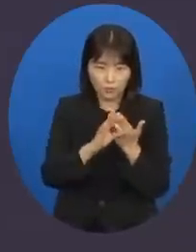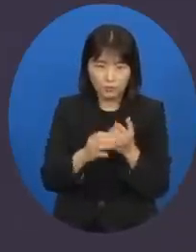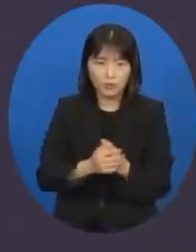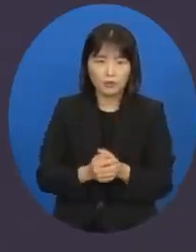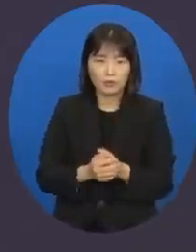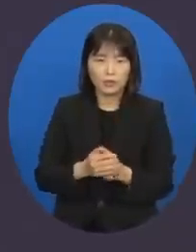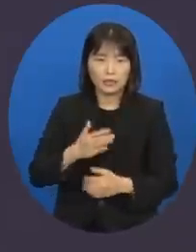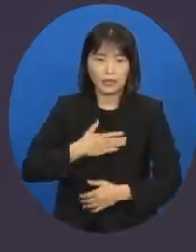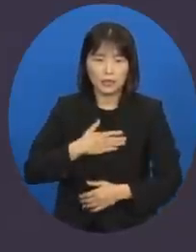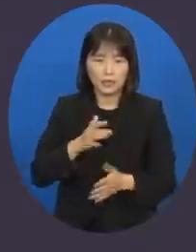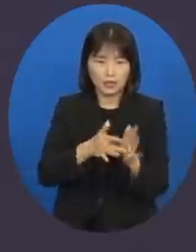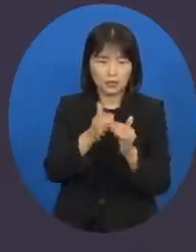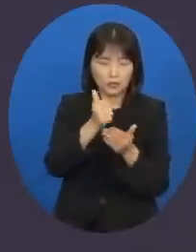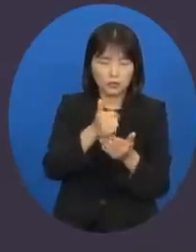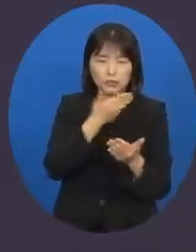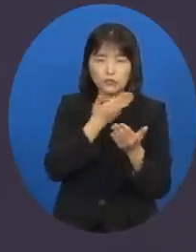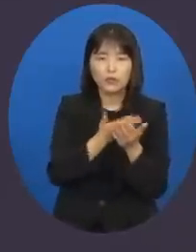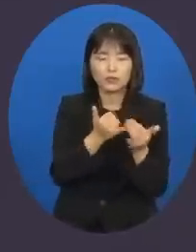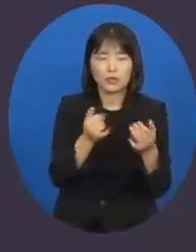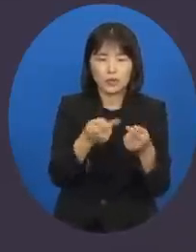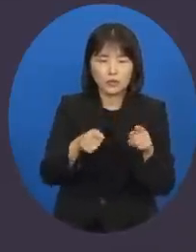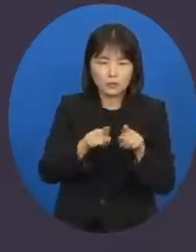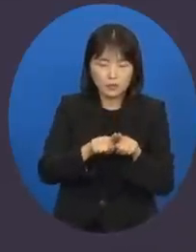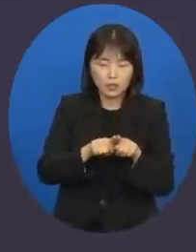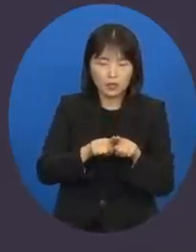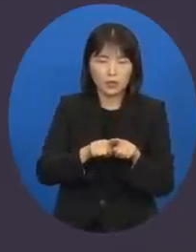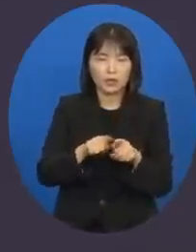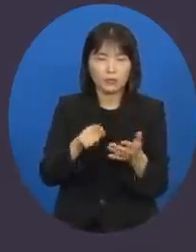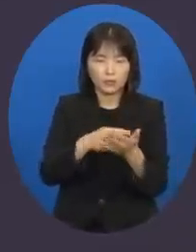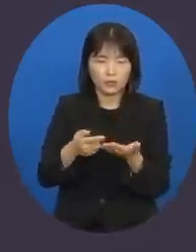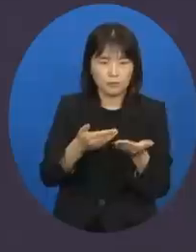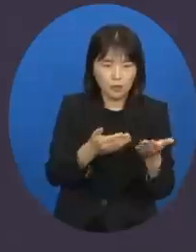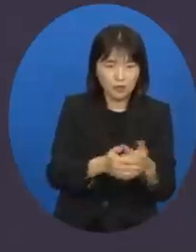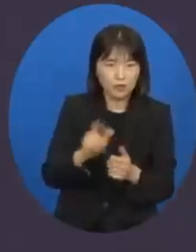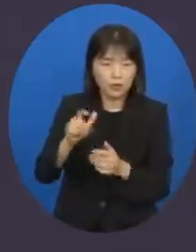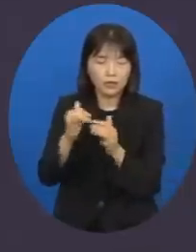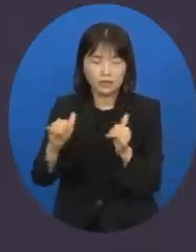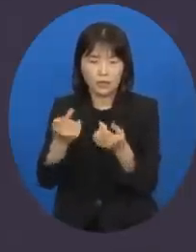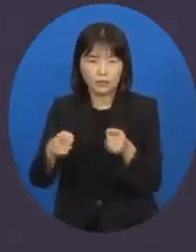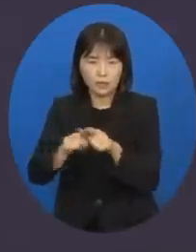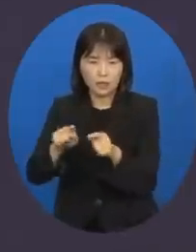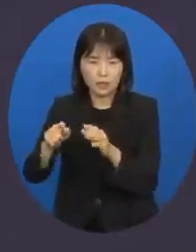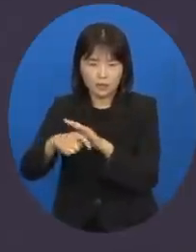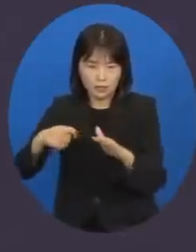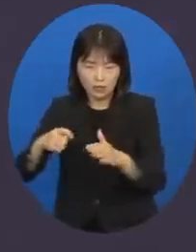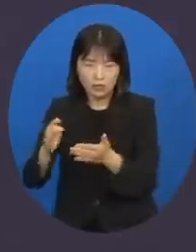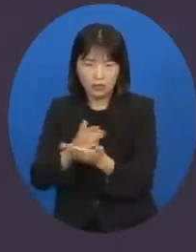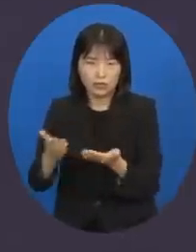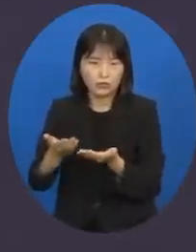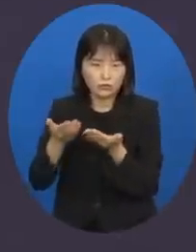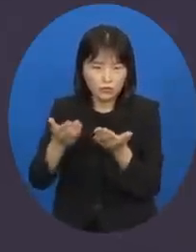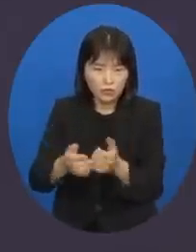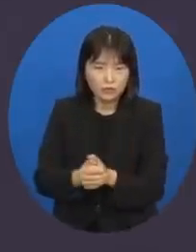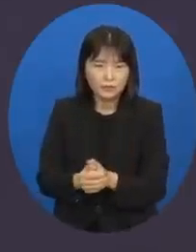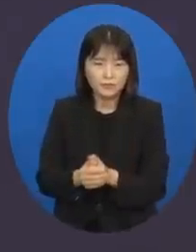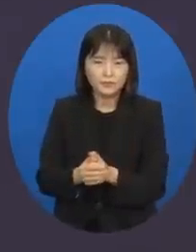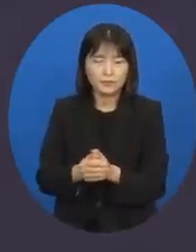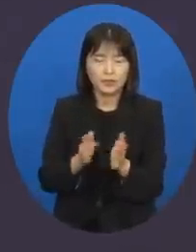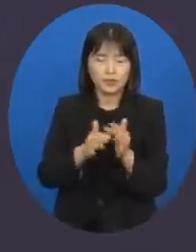그에게 존귀한 자와 함께 몫을 받게 하며 강한 자와 함께 탈취한 것을 나누게 하리니 이는 그가 자기 영혼을 버려 사망에 이르게